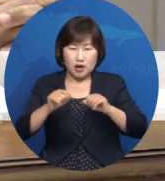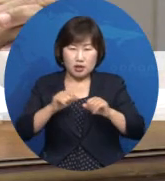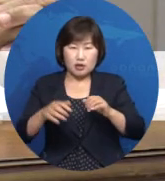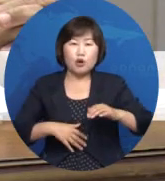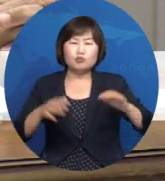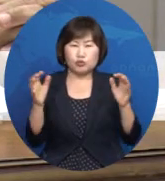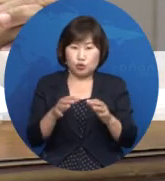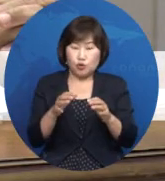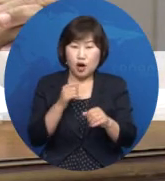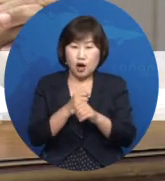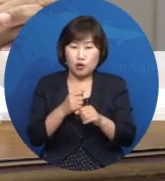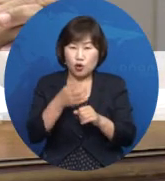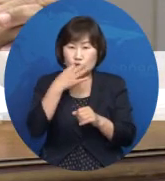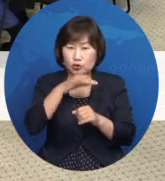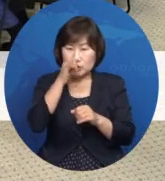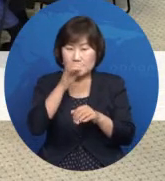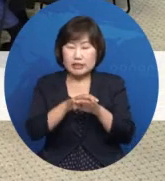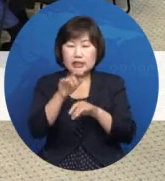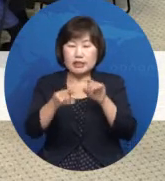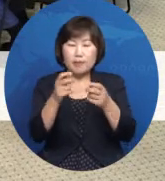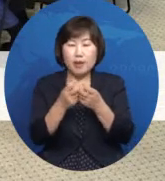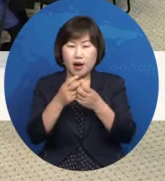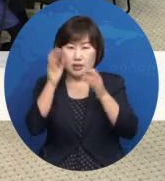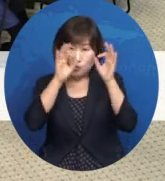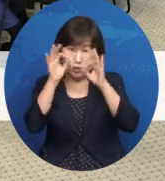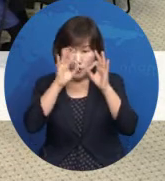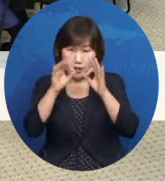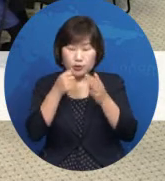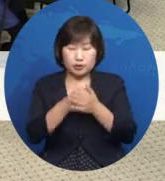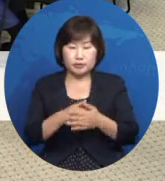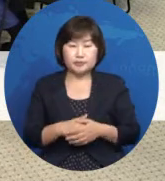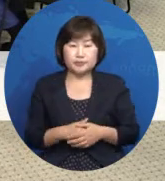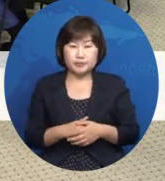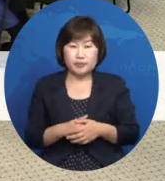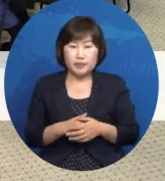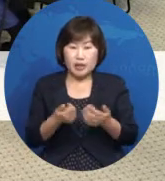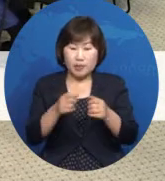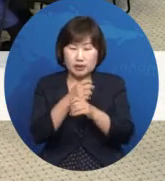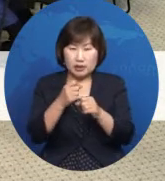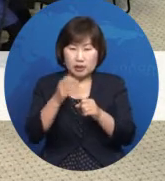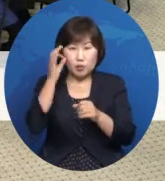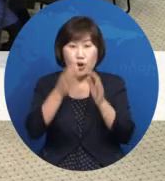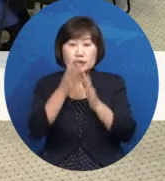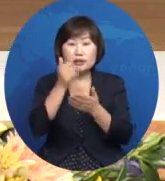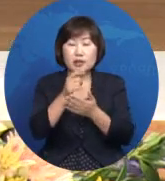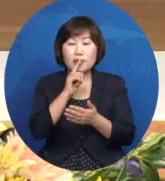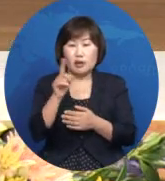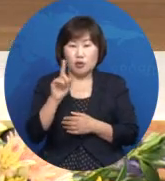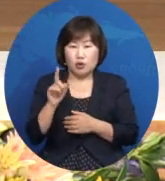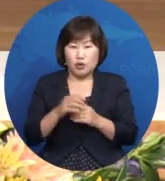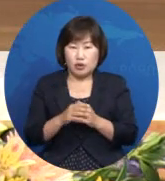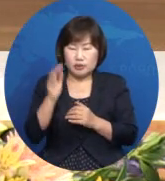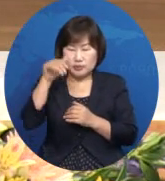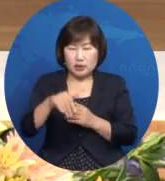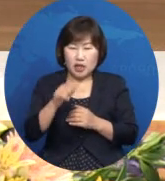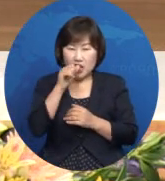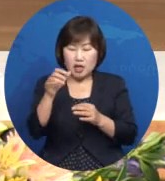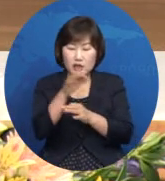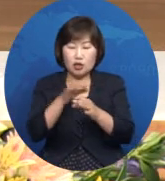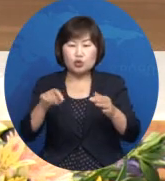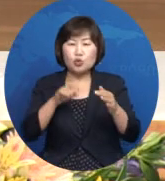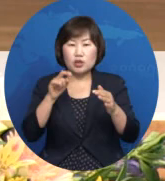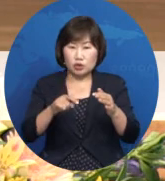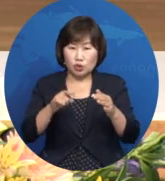협조하고 실효성 있는 실천 방안을 모색하기로 했습니다. 협약식에서 이강덕 포항시장은 침체된 철강 경기